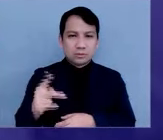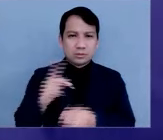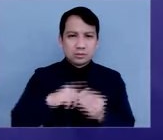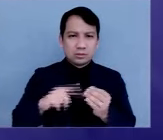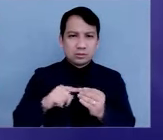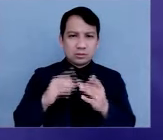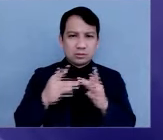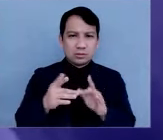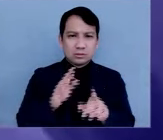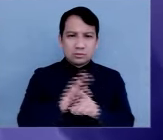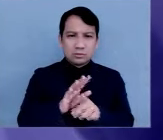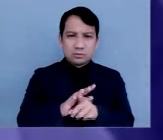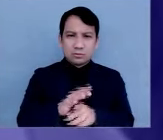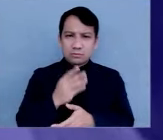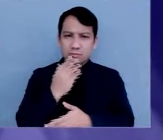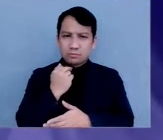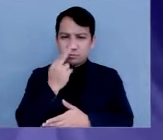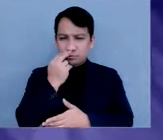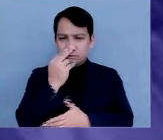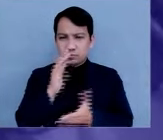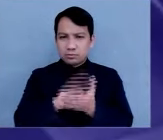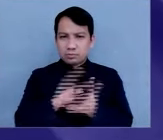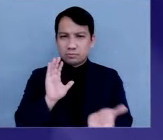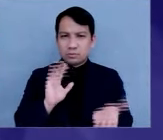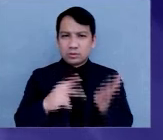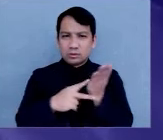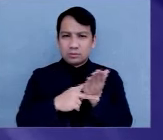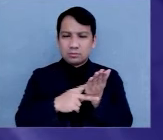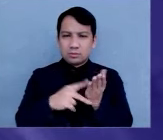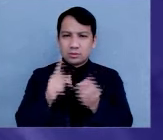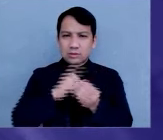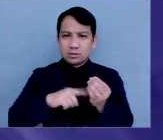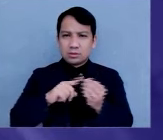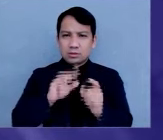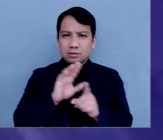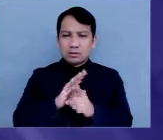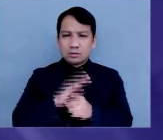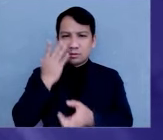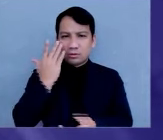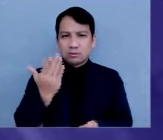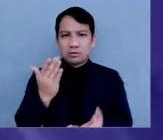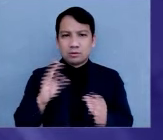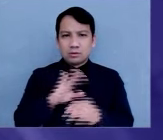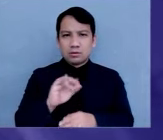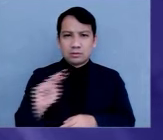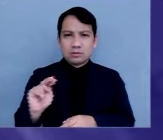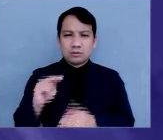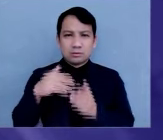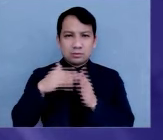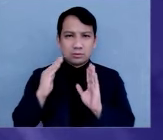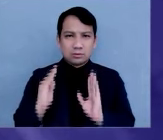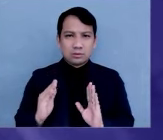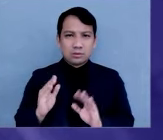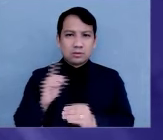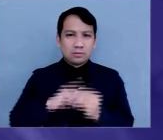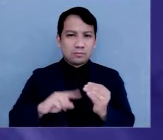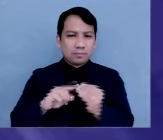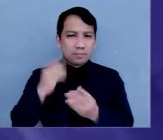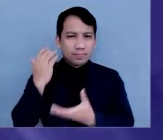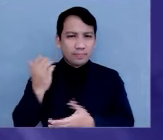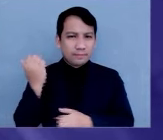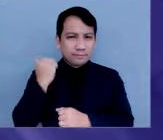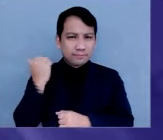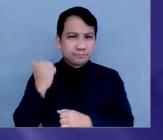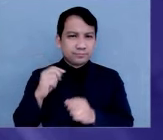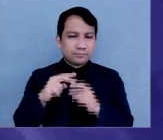pang fan, parang jokes sa mahal ang tiket kahit marami sa mga fans ng Bini ay estudyante. Sana nga raw ay